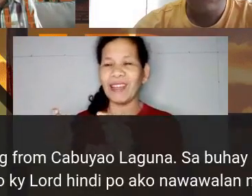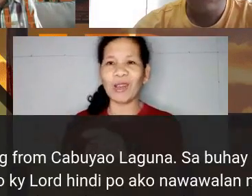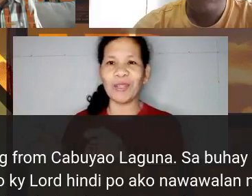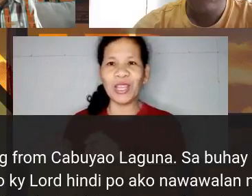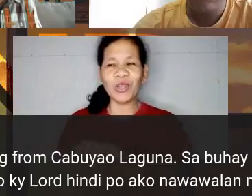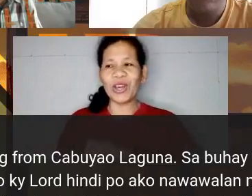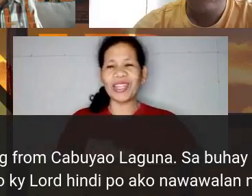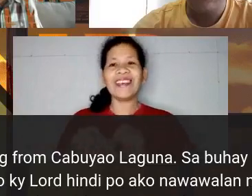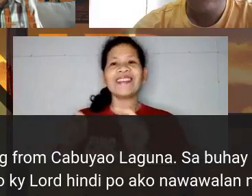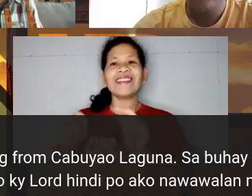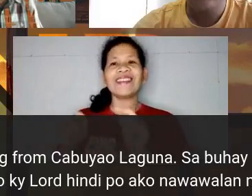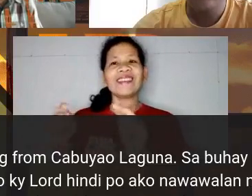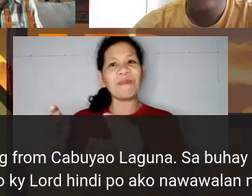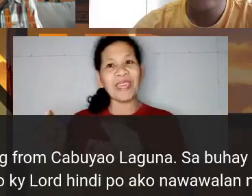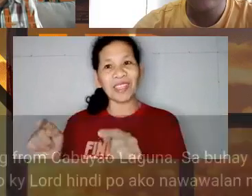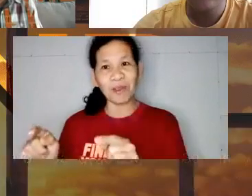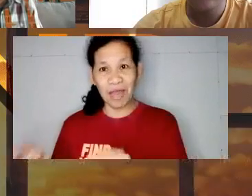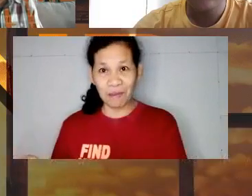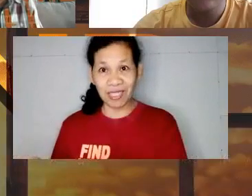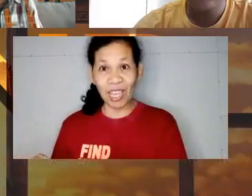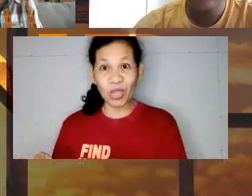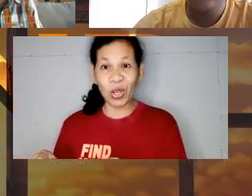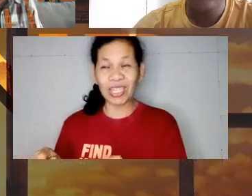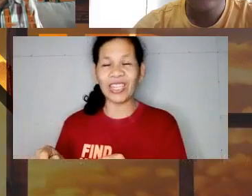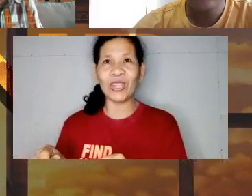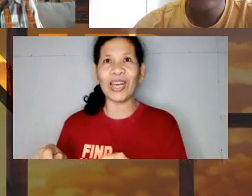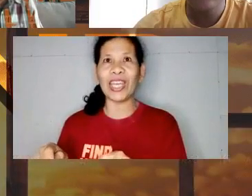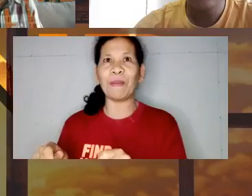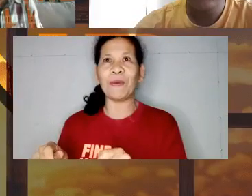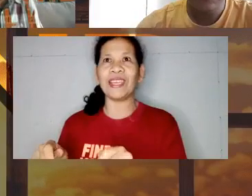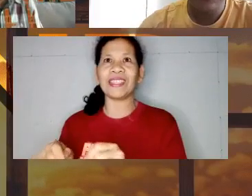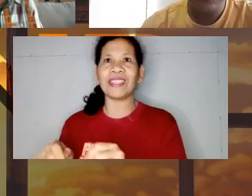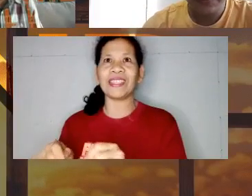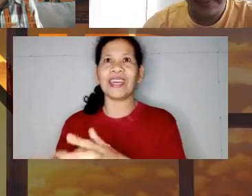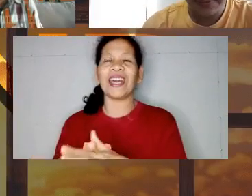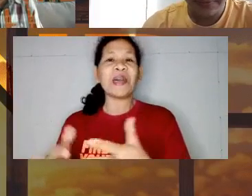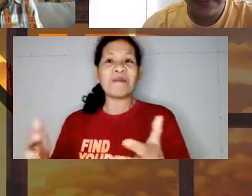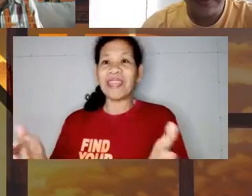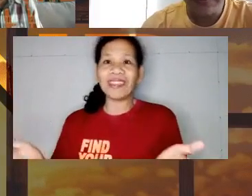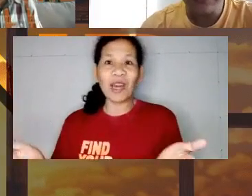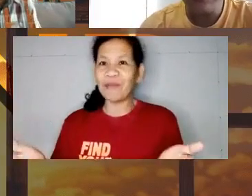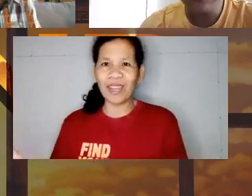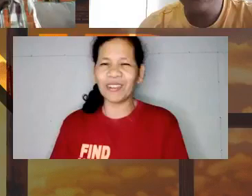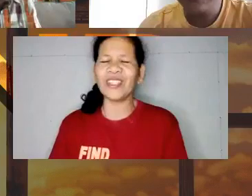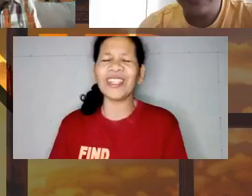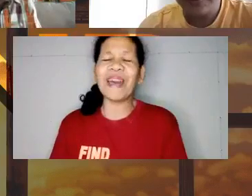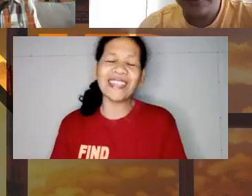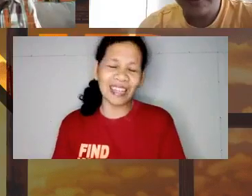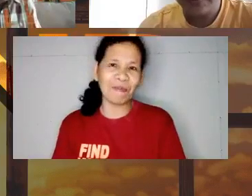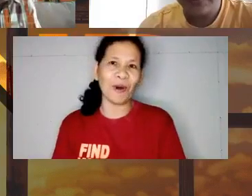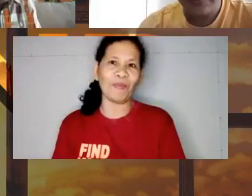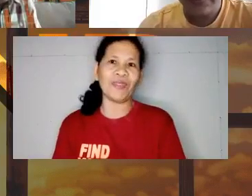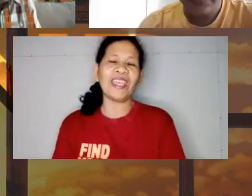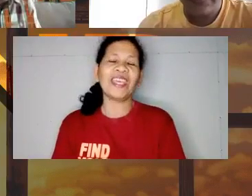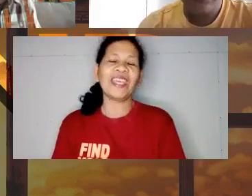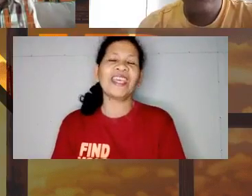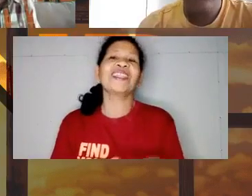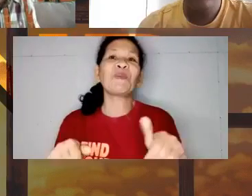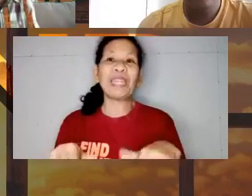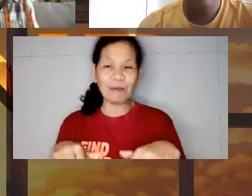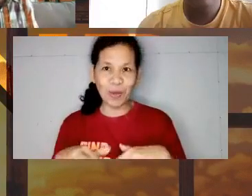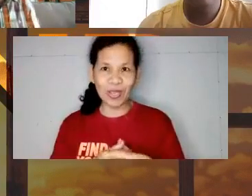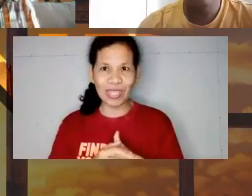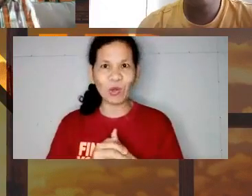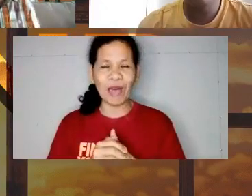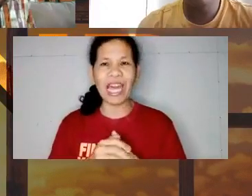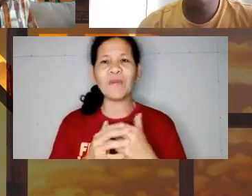of recognition, certificate of appreciation, gano'n, no? Kaya po is merit of recognition. Di ba ang sarap po? Dito